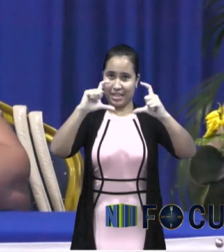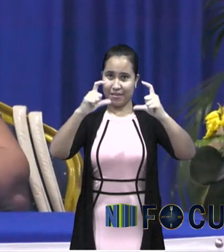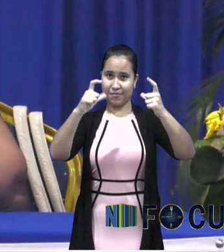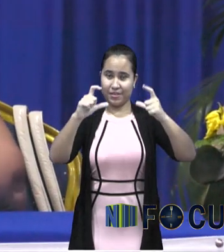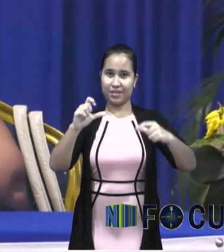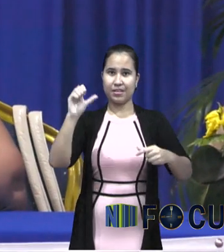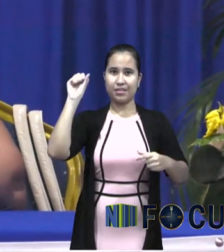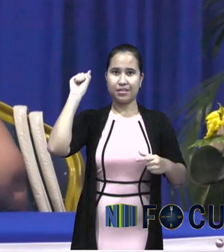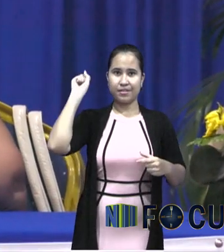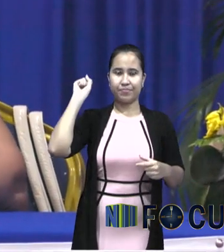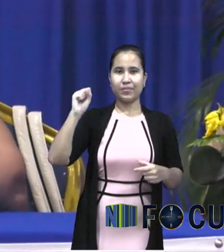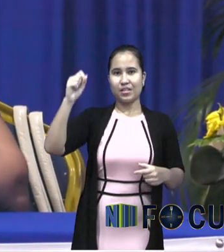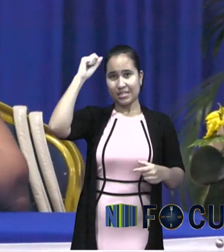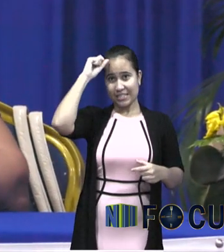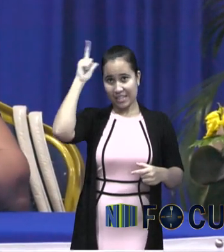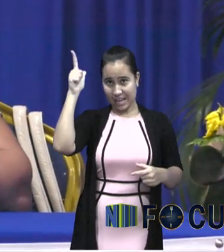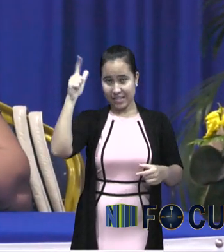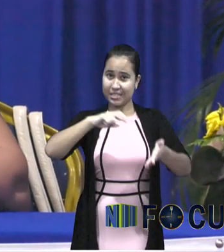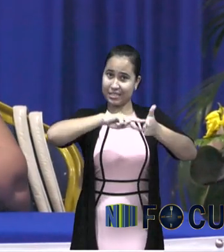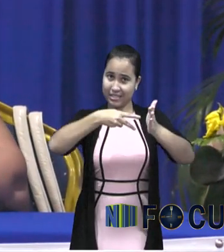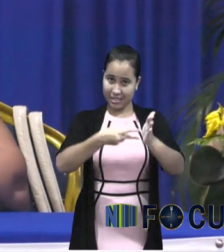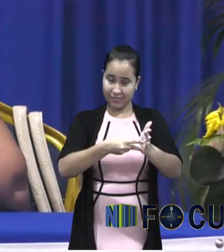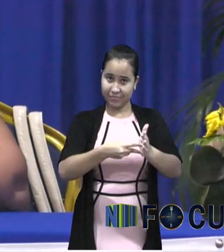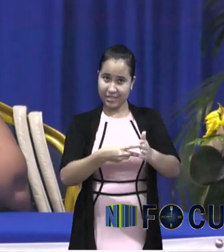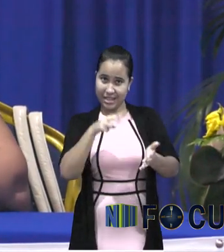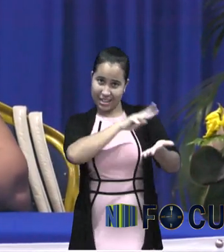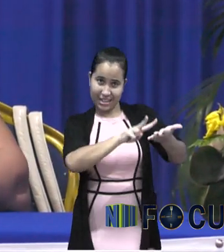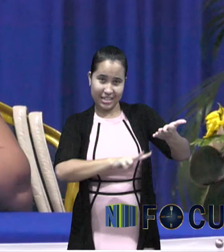voor Science, Technology, Reading,